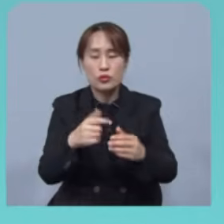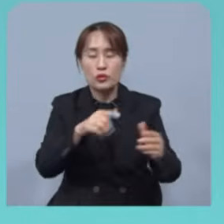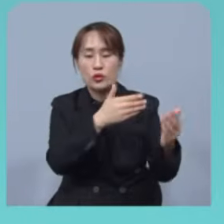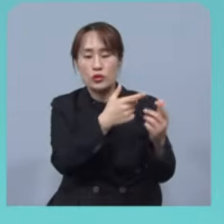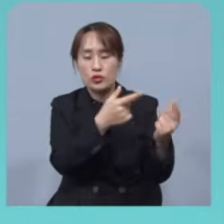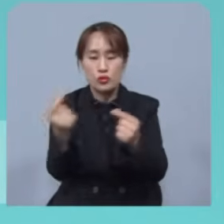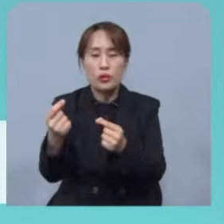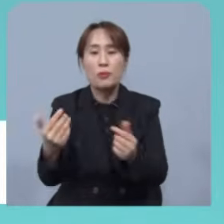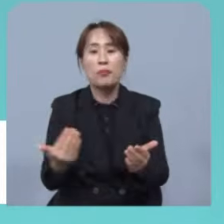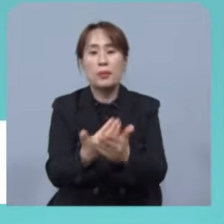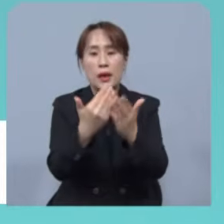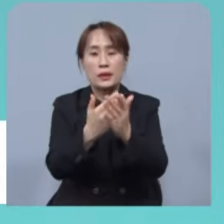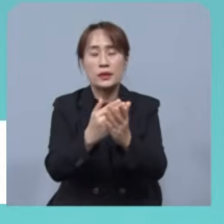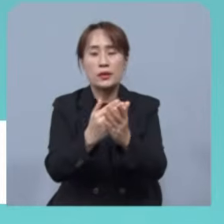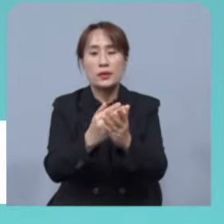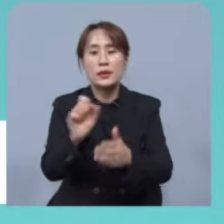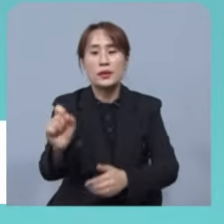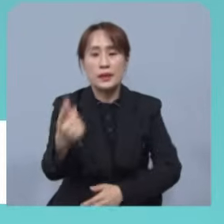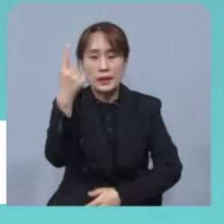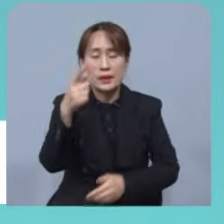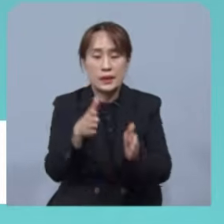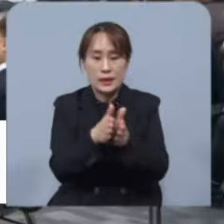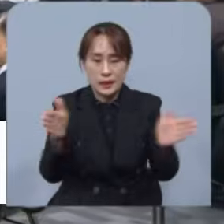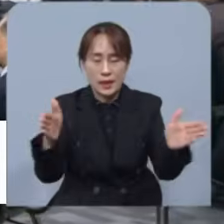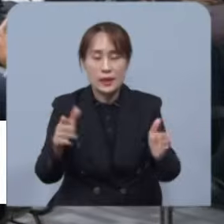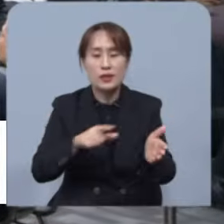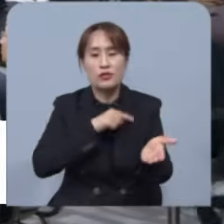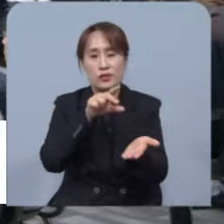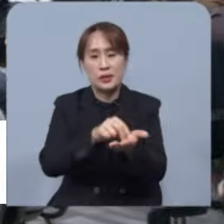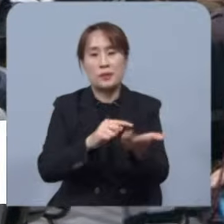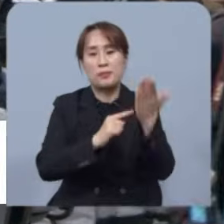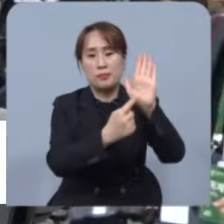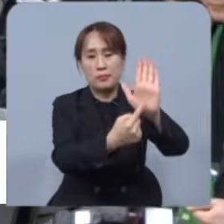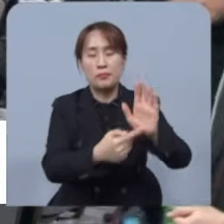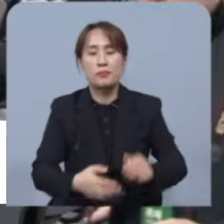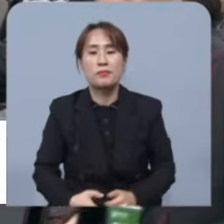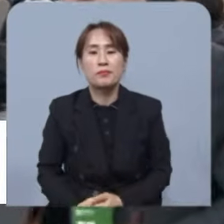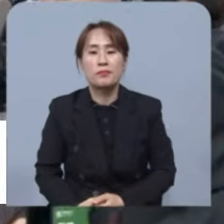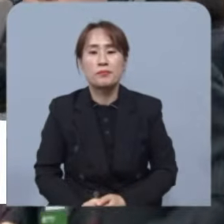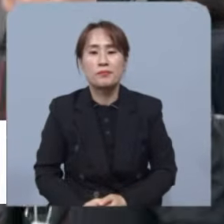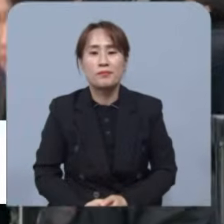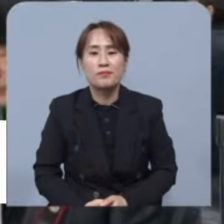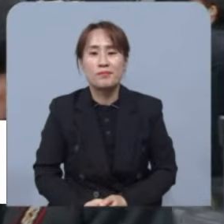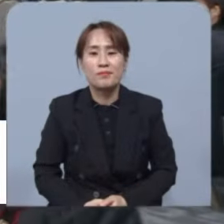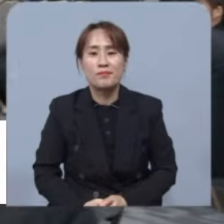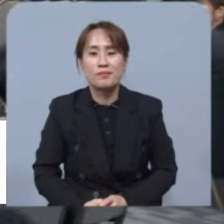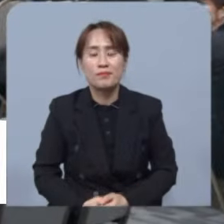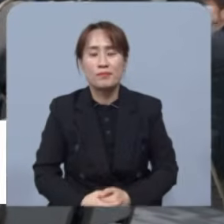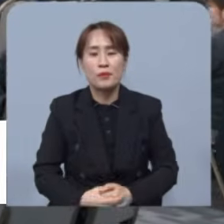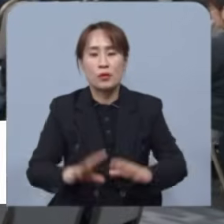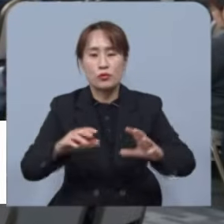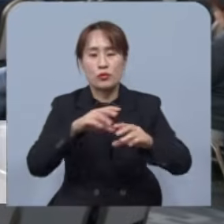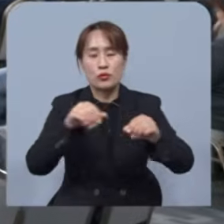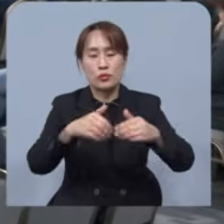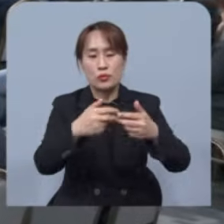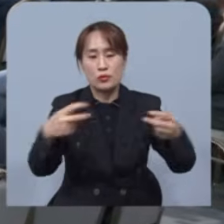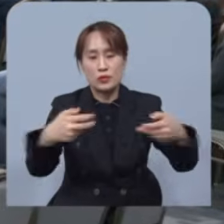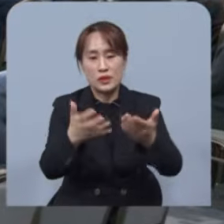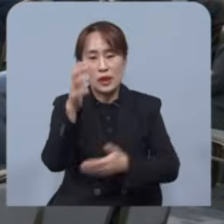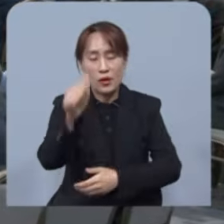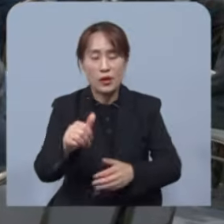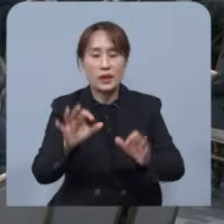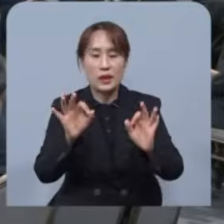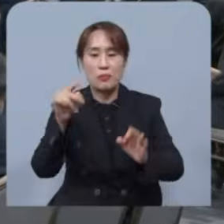성장의 초석을 다지다라는 주제로 발표하시겠습니다. 예, 국토부 장관